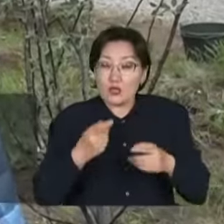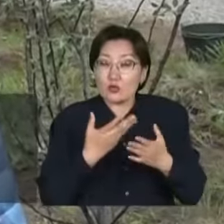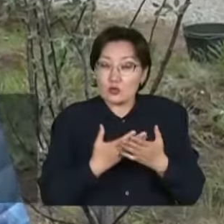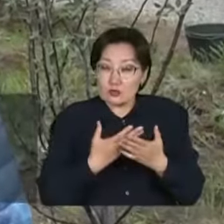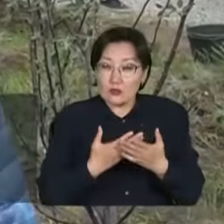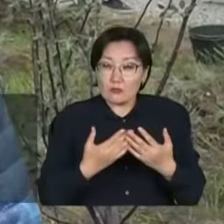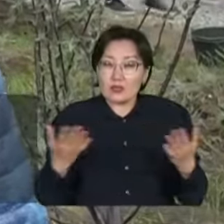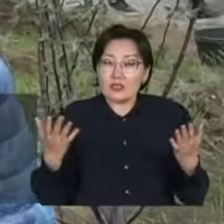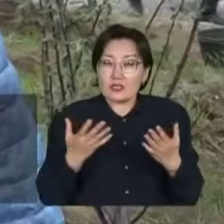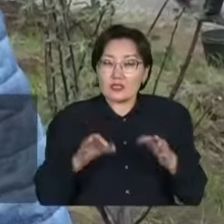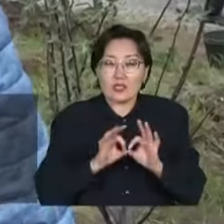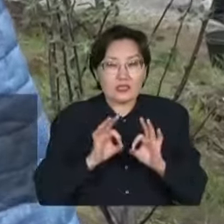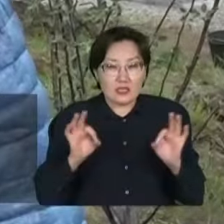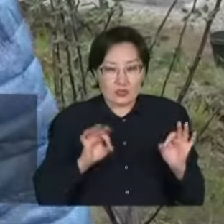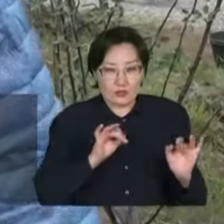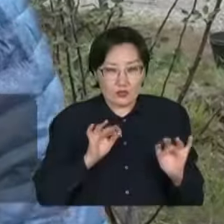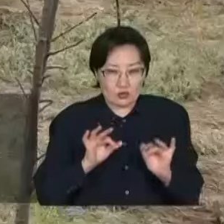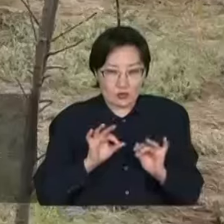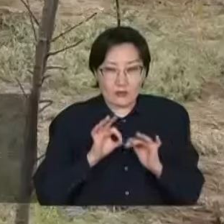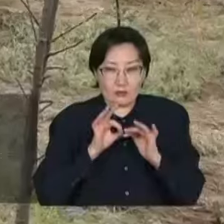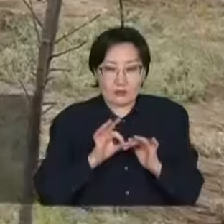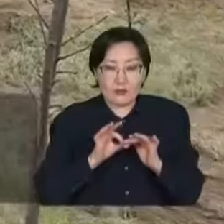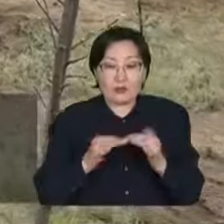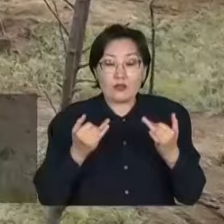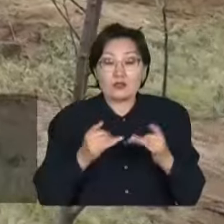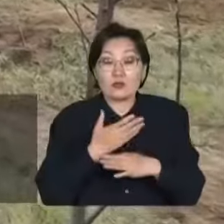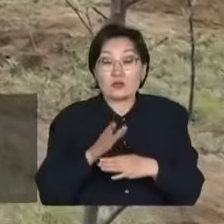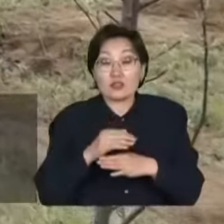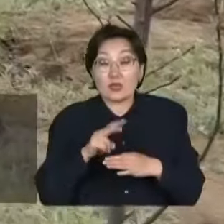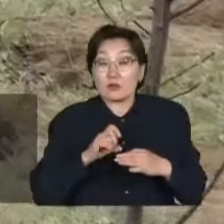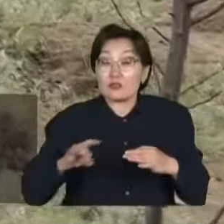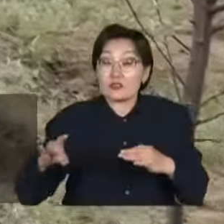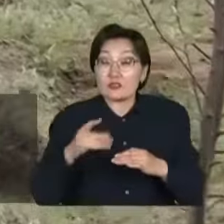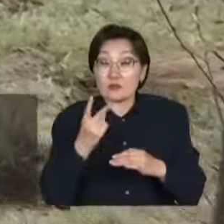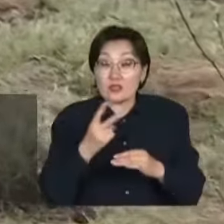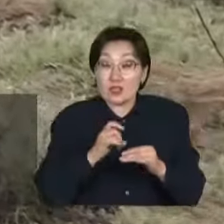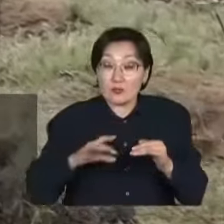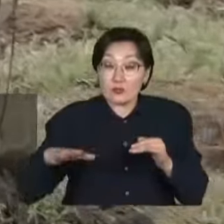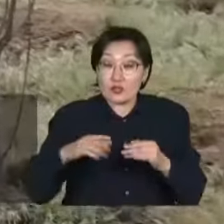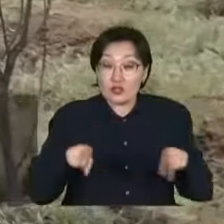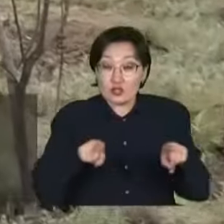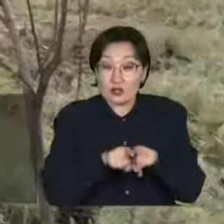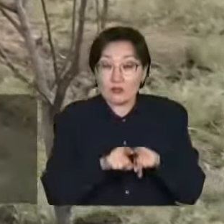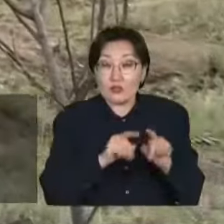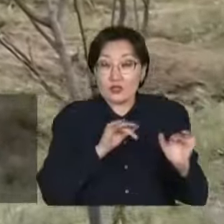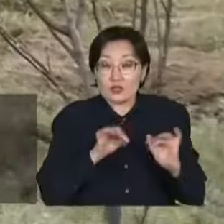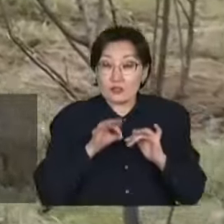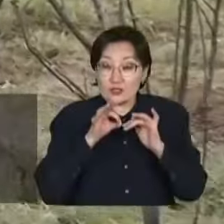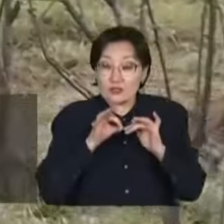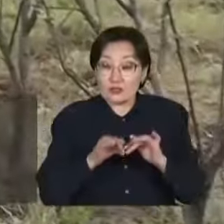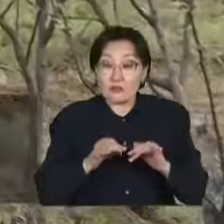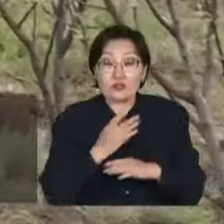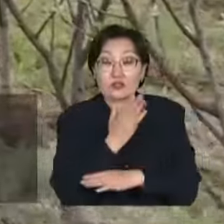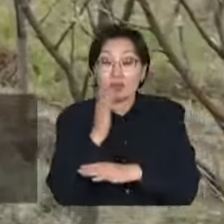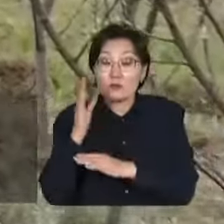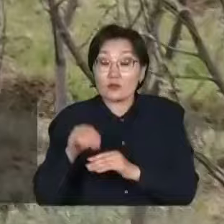те қандай керемет іс-шара болып жатыр. Бұл жерден бөлек Алатау ауданының тағы 2 аумағында осындай іс-шара ұйымдастырылып, жасыл